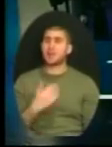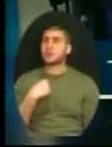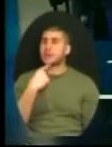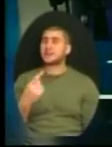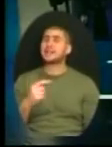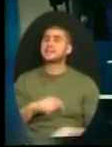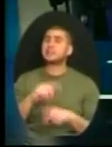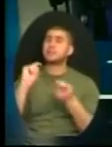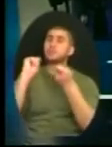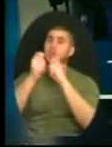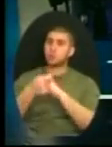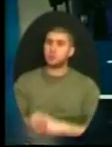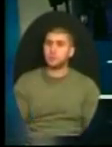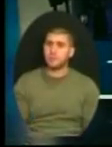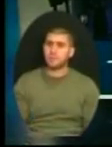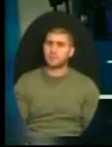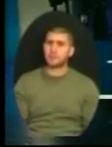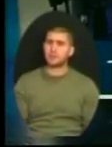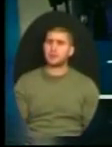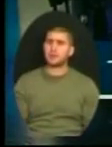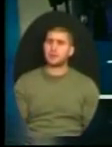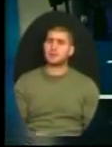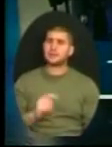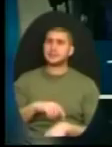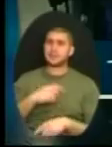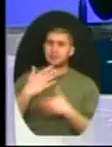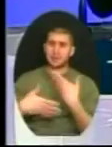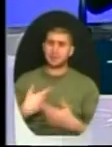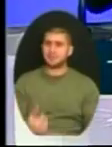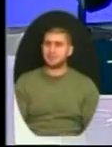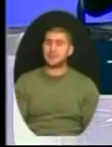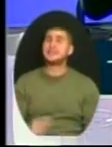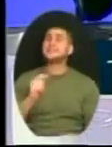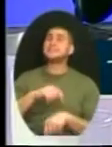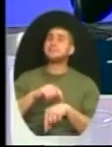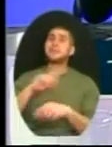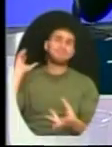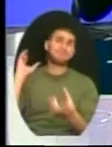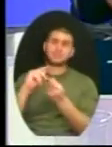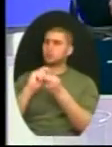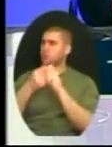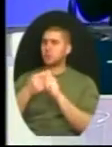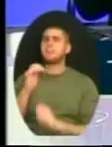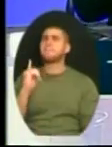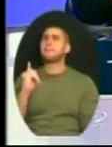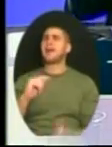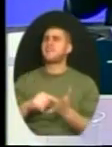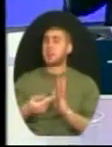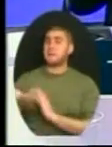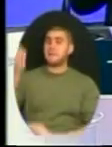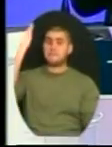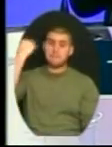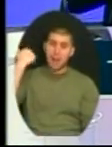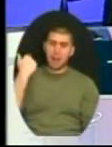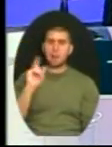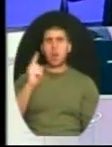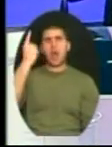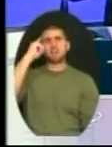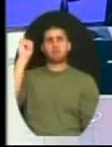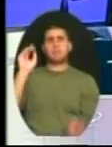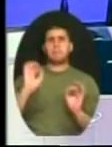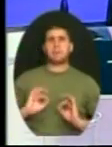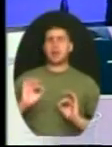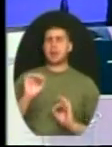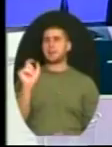לך מפכ"ל שחן, כוכב ריאליטי. אבל הזמנים השתנו, אבל הזמן רץ, כן. הזמנים השתנו. מה זה אומר שהזמנים השתנו? אם פעם לא היה עולה על הדעת